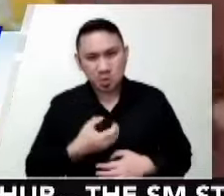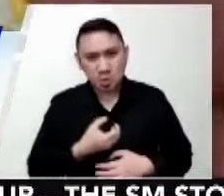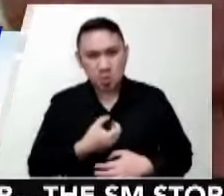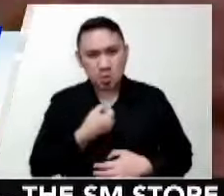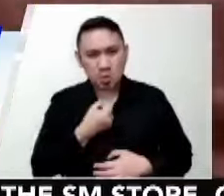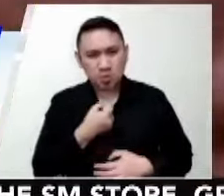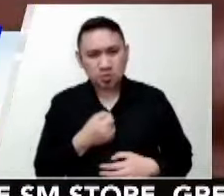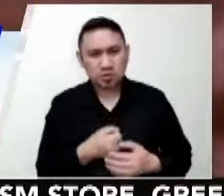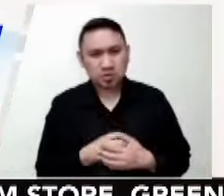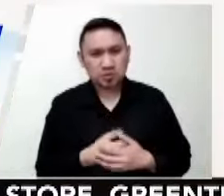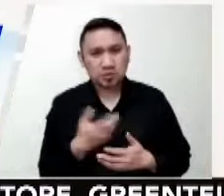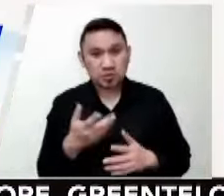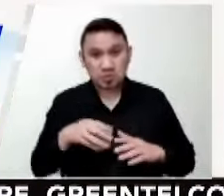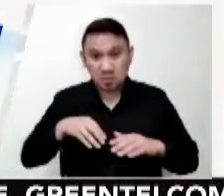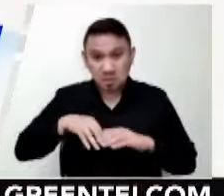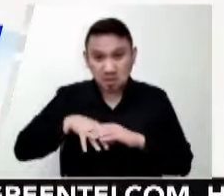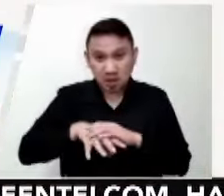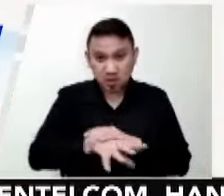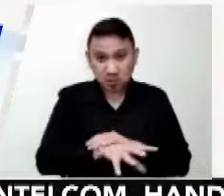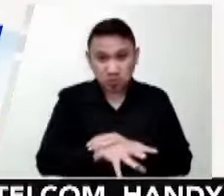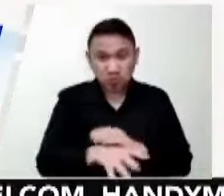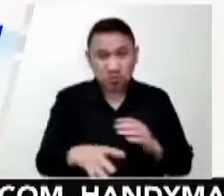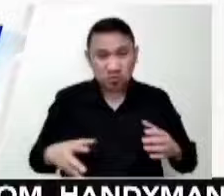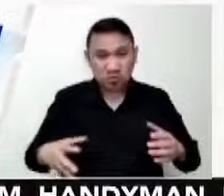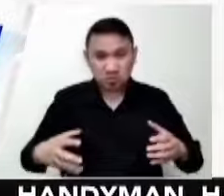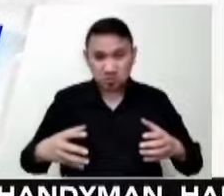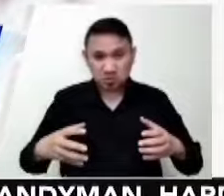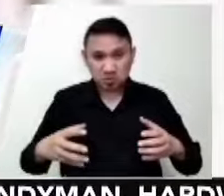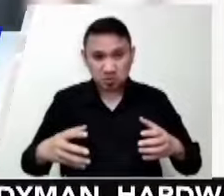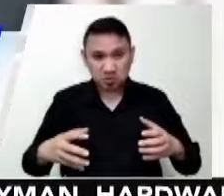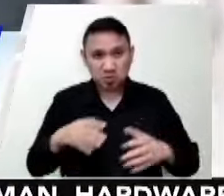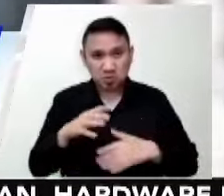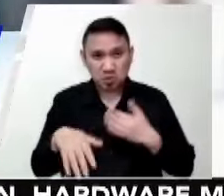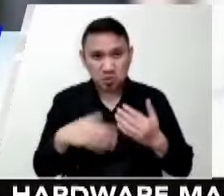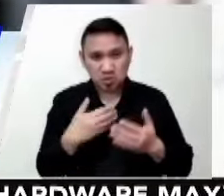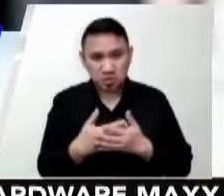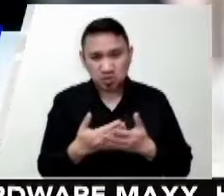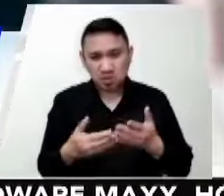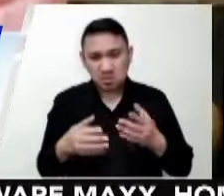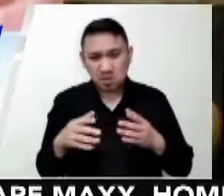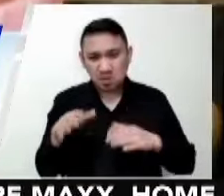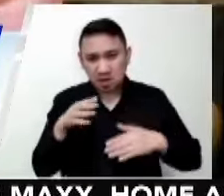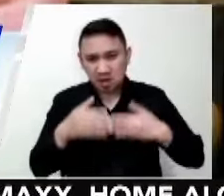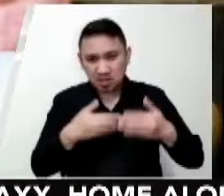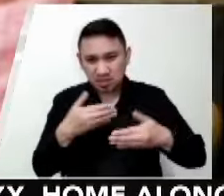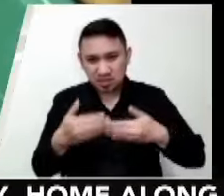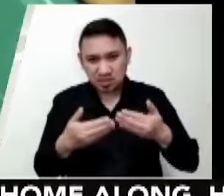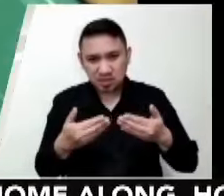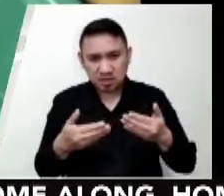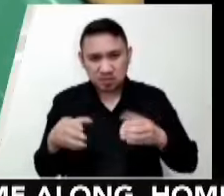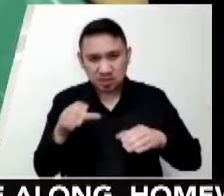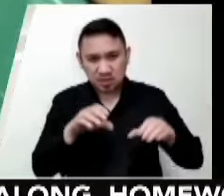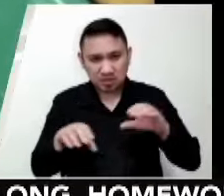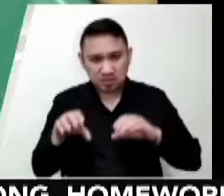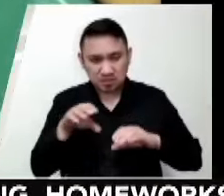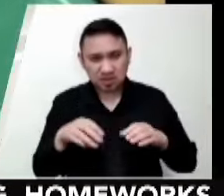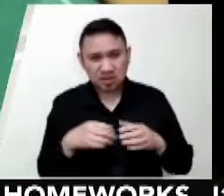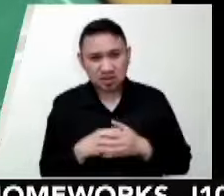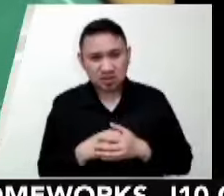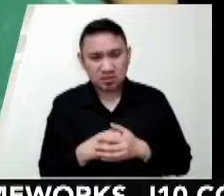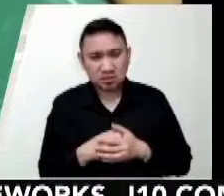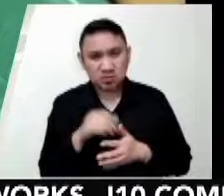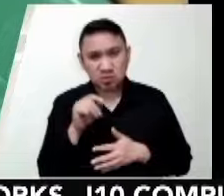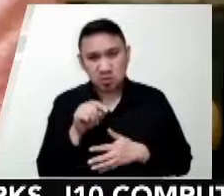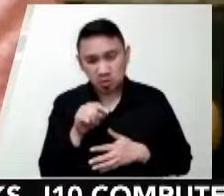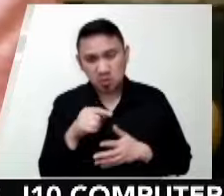yung kamay niya sa box, siya ding magpaprocess ng lahat ng chemicals. Dapat darkroom, pero ito na-modify ko para makita ng kliyente